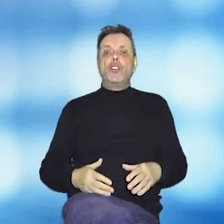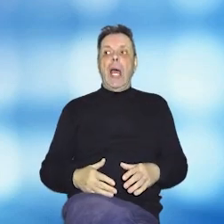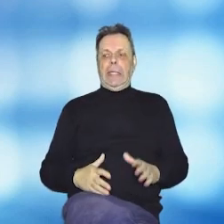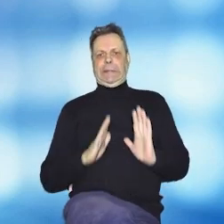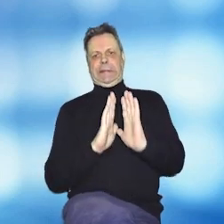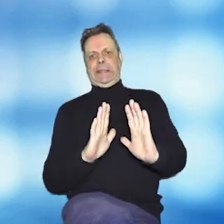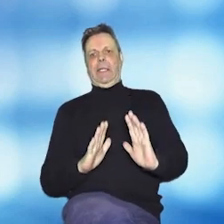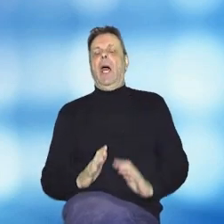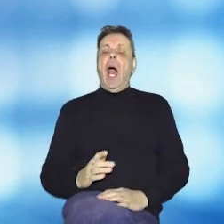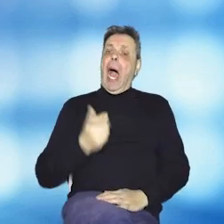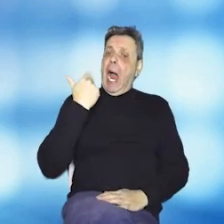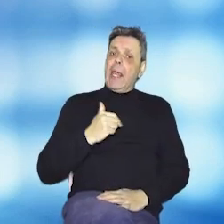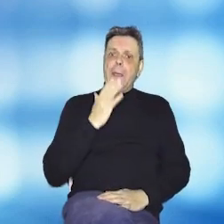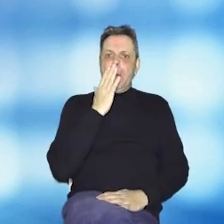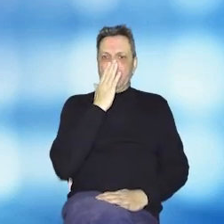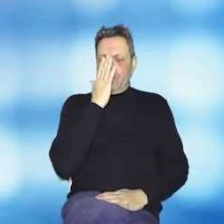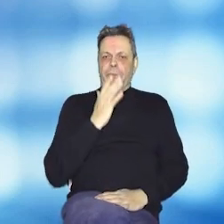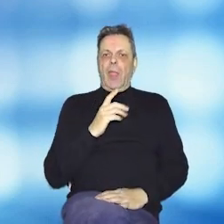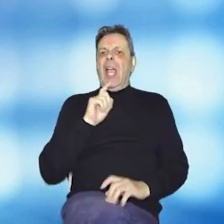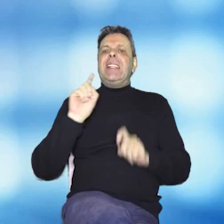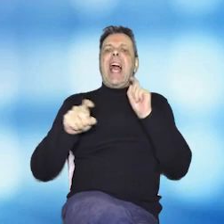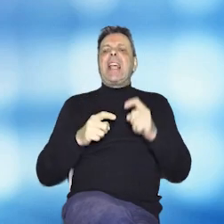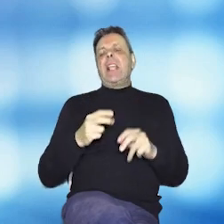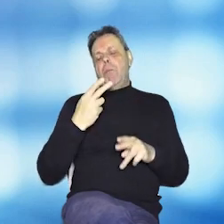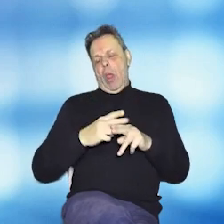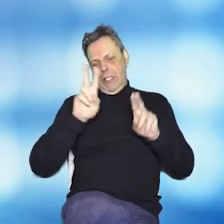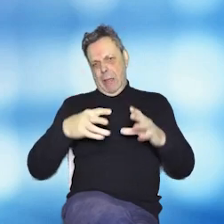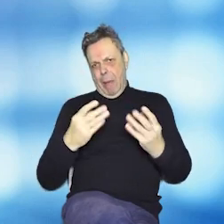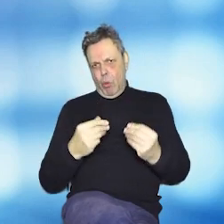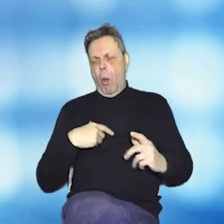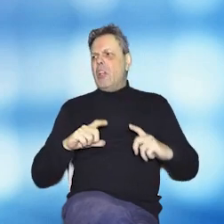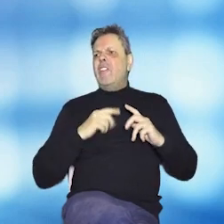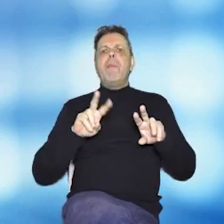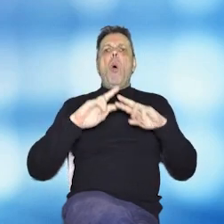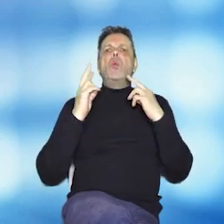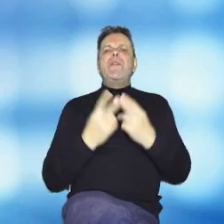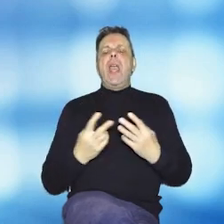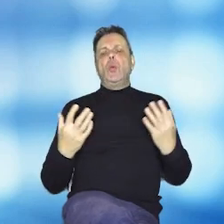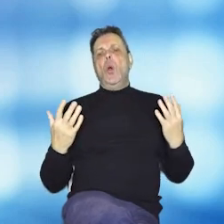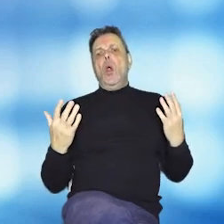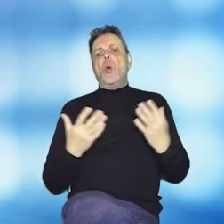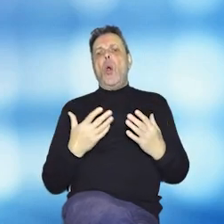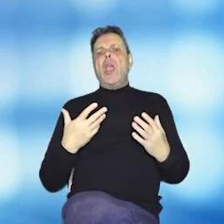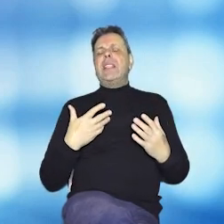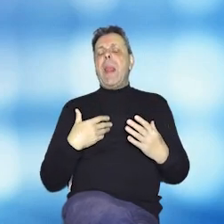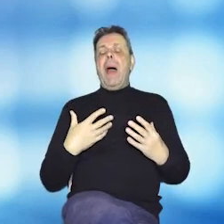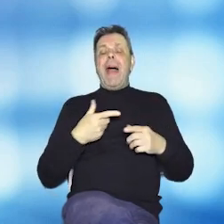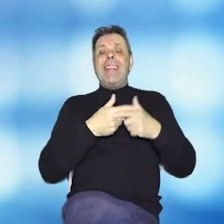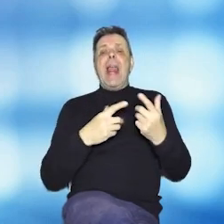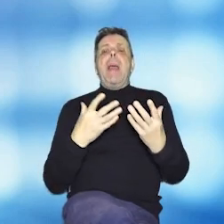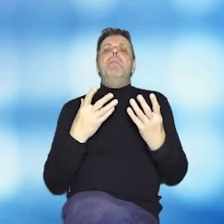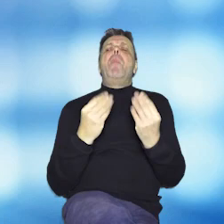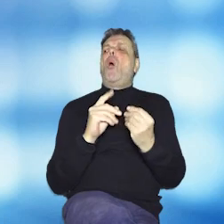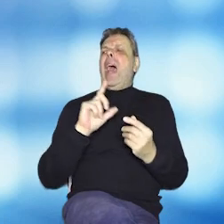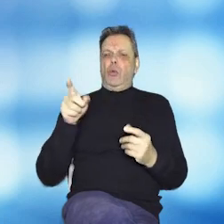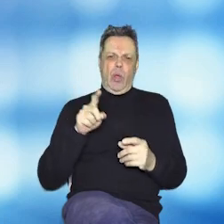omraženi, jel da? Ali zaraznih bolesti ima puno. Mi živimo u jednom svijetu koji s nama dijele brojna druga bića.